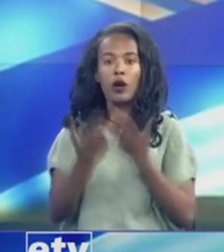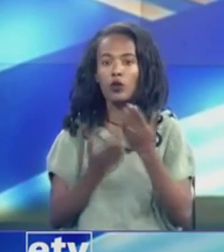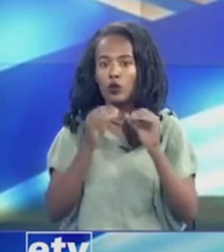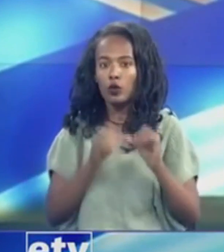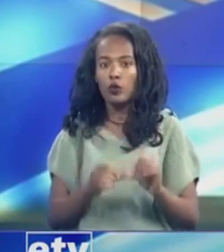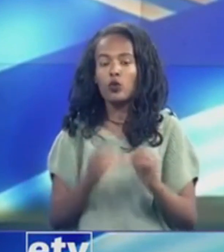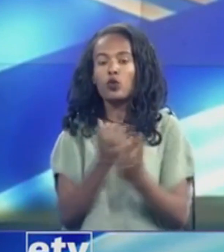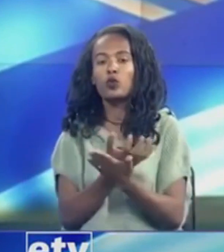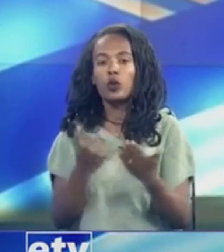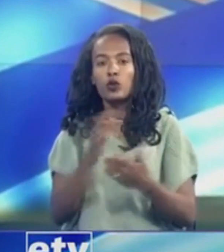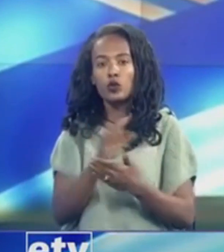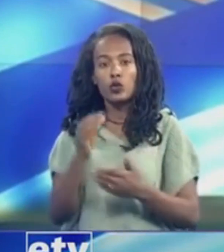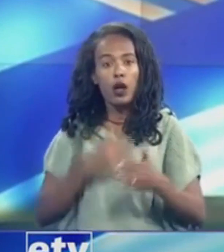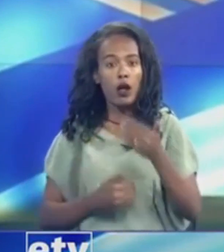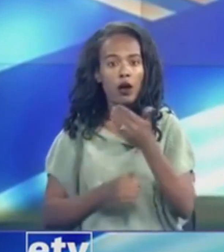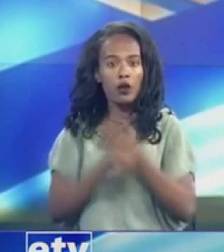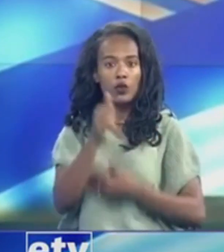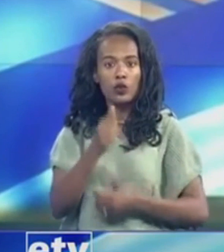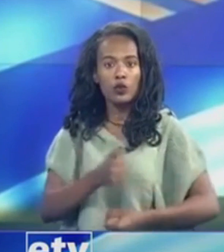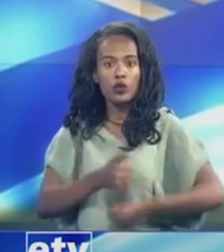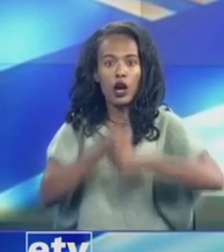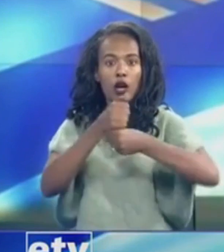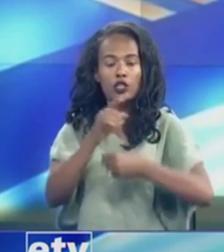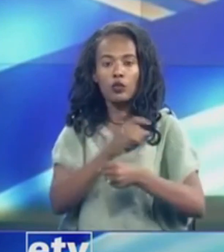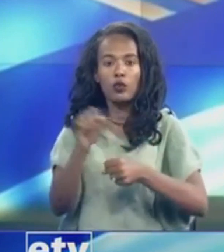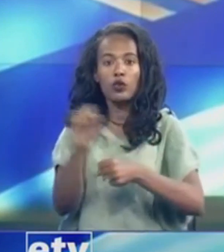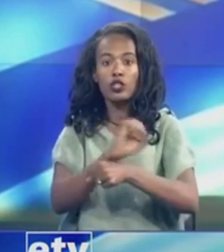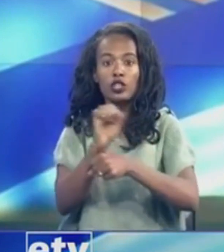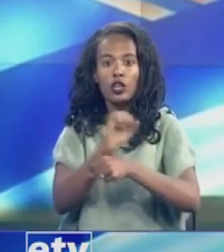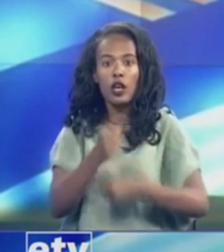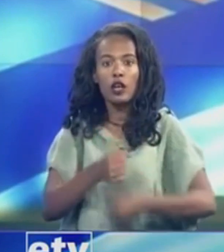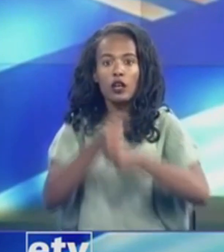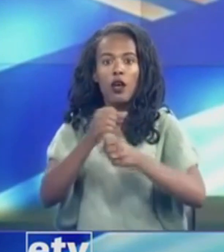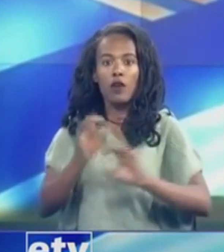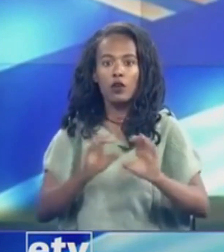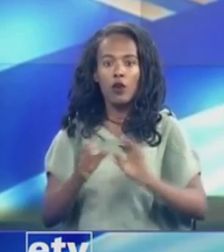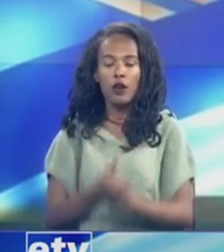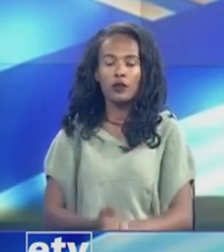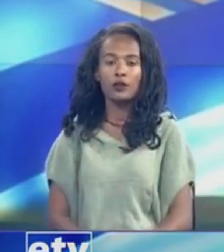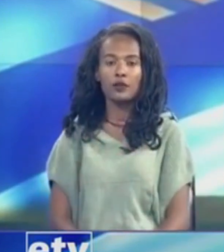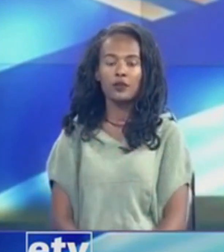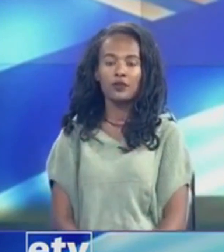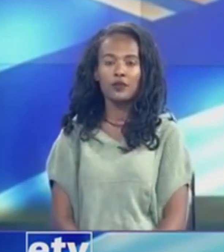የሚውሉ ቁሳቁሶችንና ለአካል ጉዳተኞች አጋዥ የሚሆን ተሽከርካሪ ድጋፍ አድርጓል።